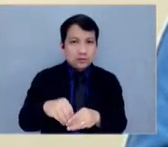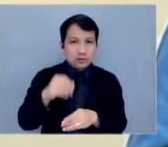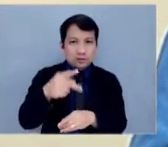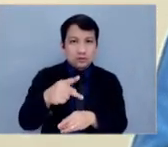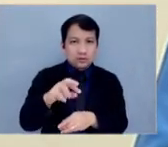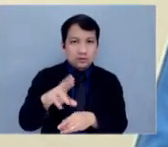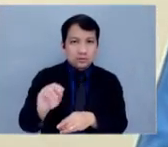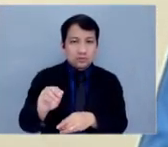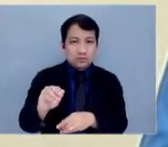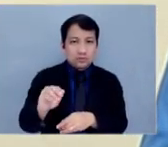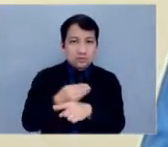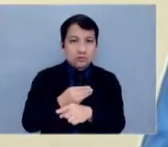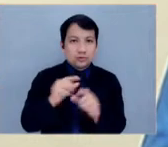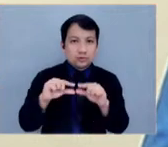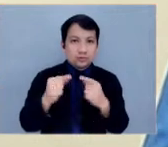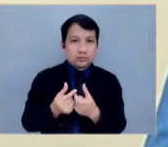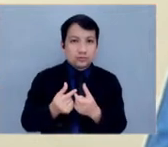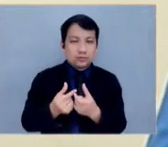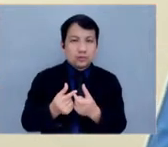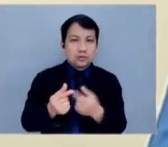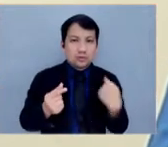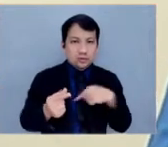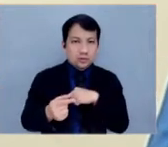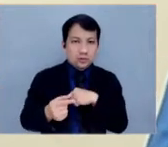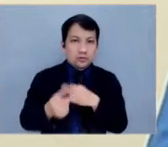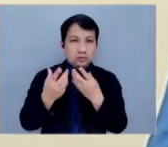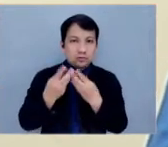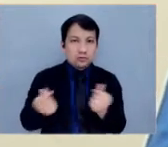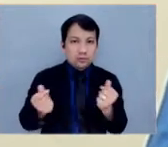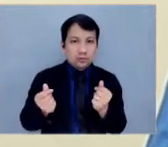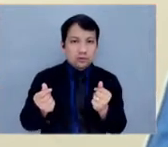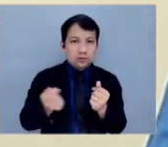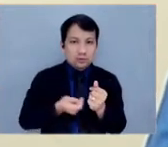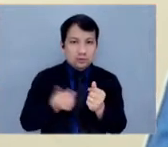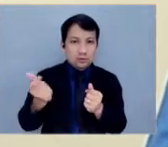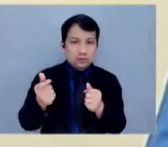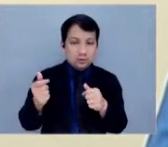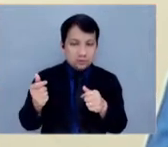na mga grupo upang tayo ay mawala na sa kalsada,